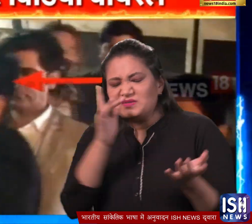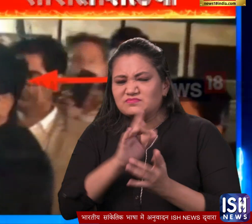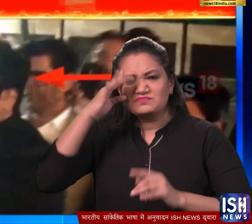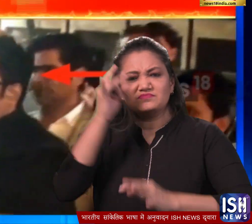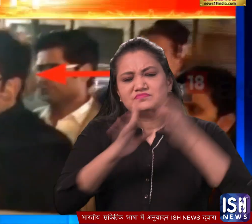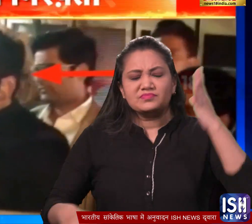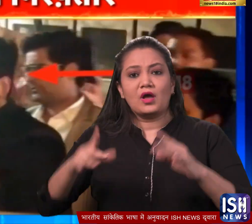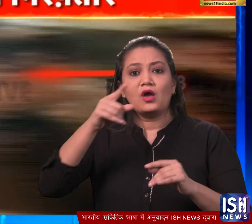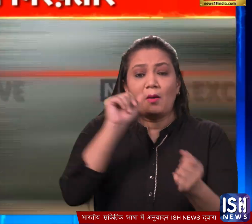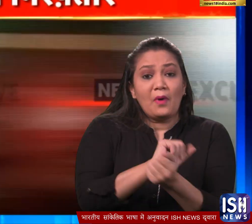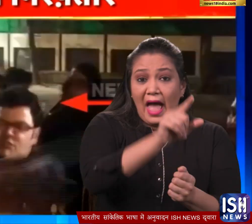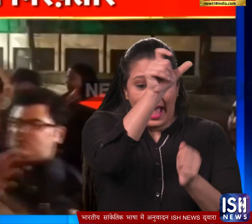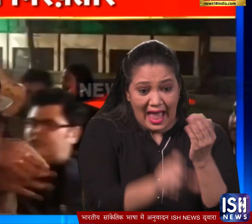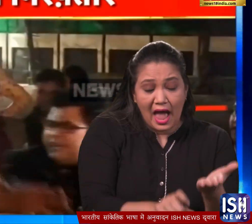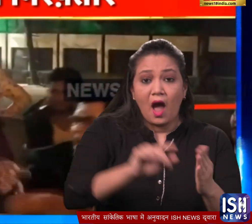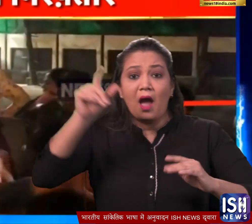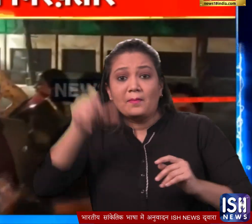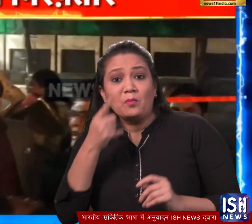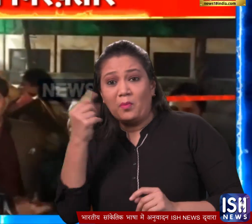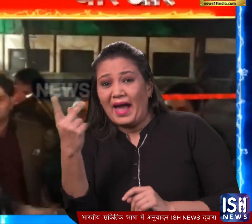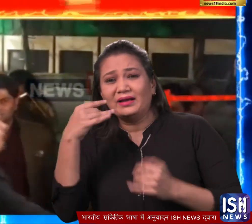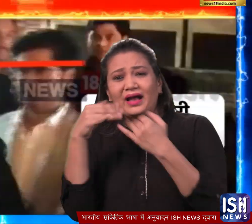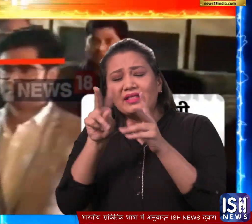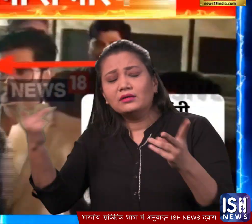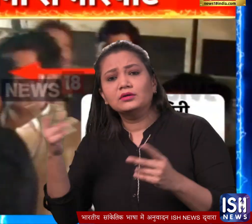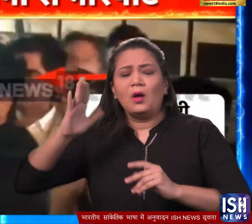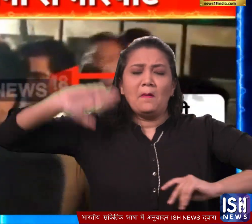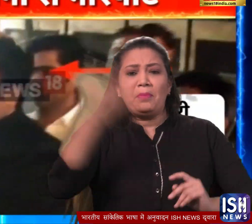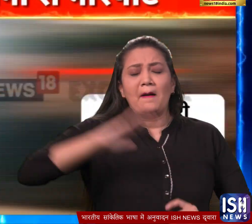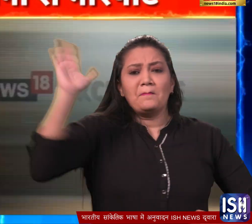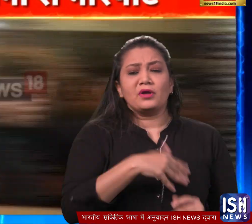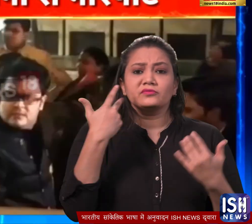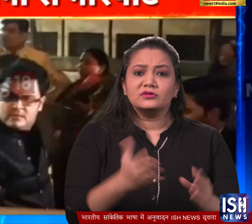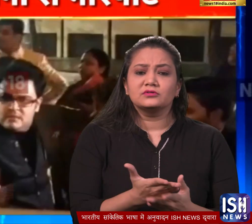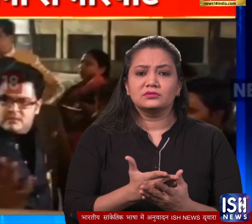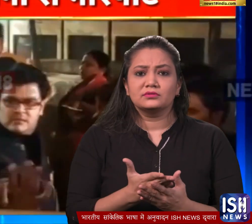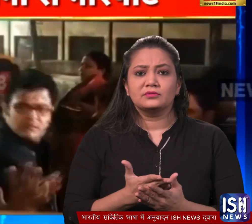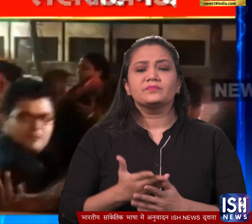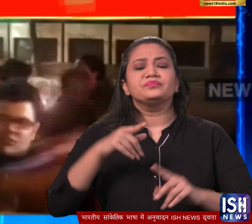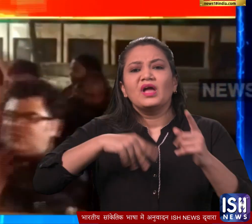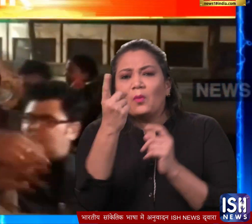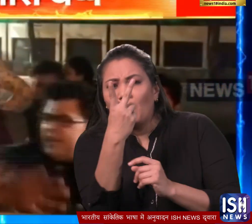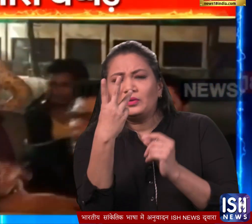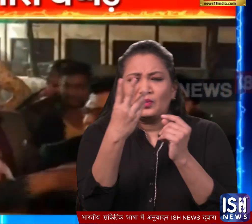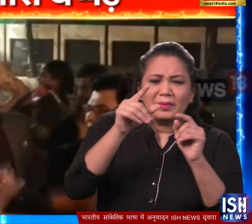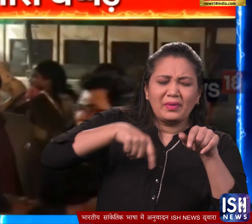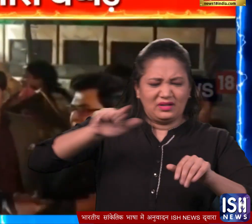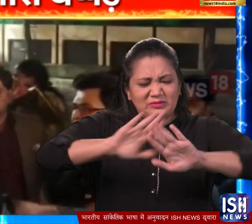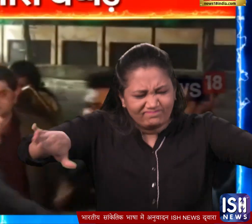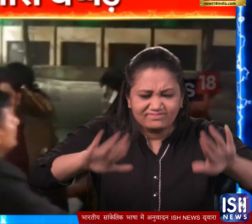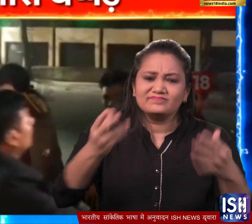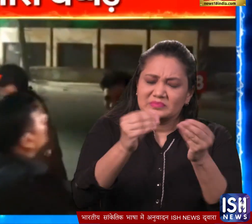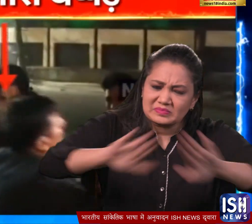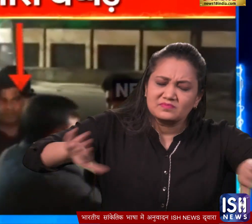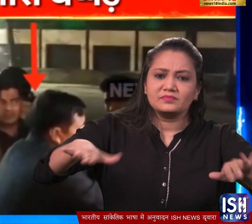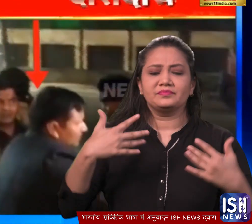को ताव आया और उसने वर्दी वाले को एक के बाद एक 2 थप्पड़ जड़ दिए। हालांकि इस दौरान वहां मौजूद इक्का दुक्का लोग बीच